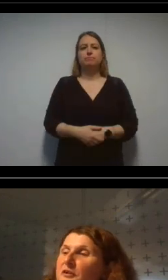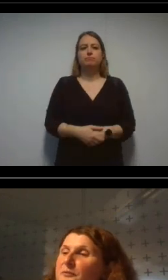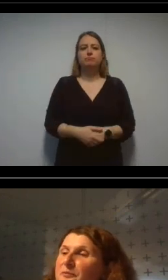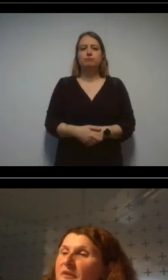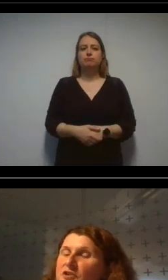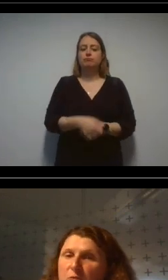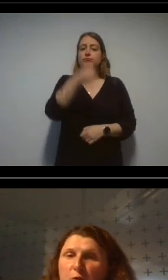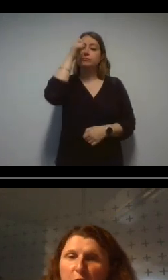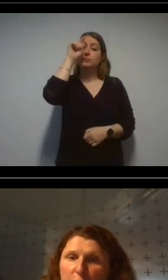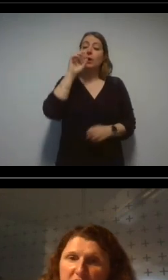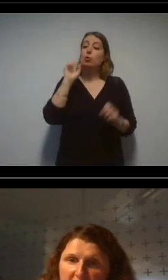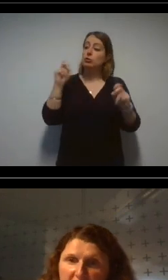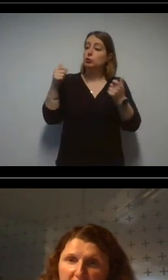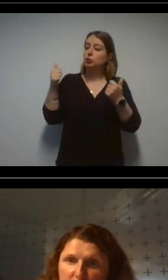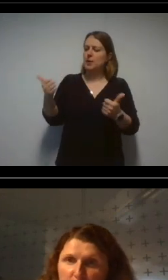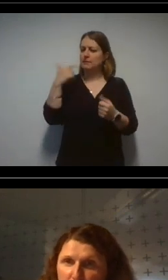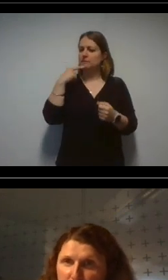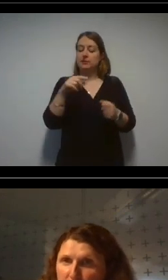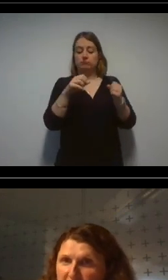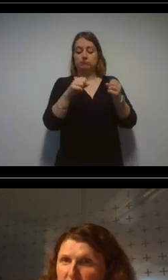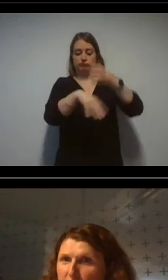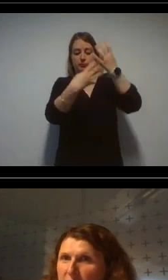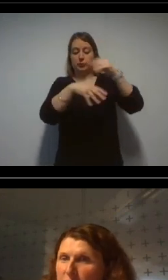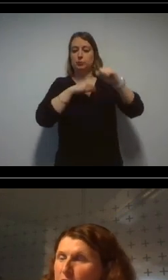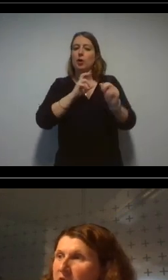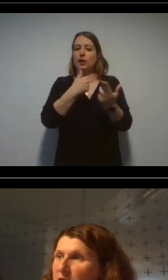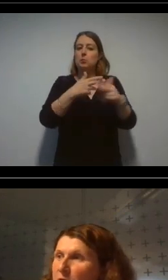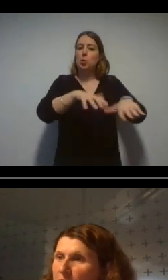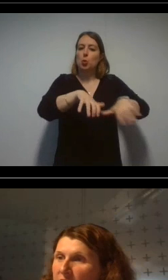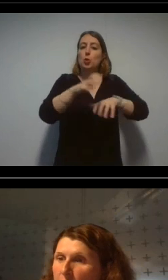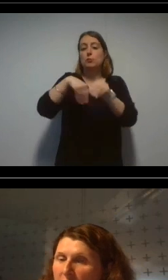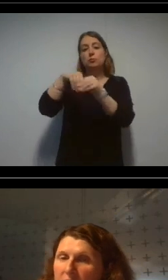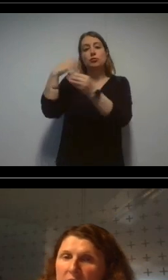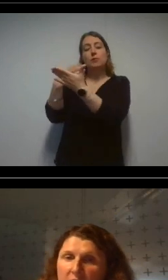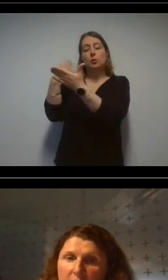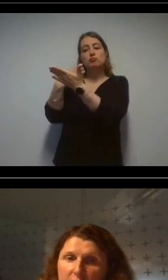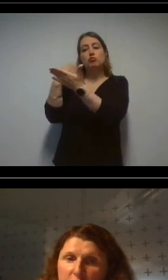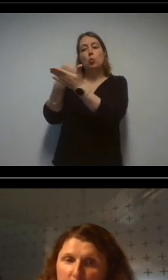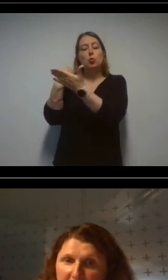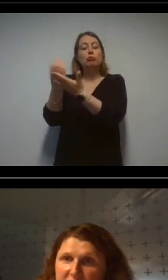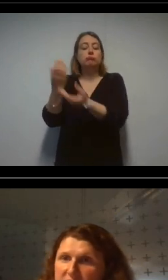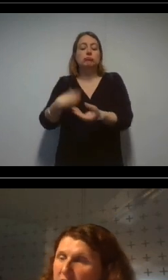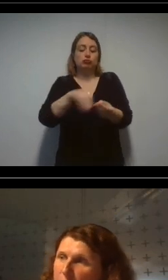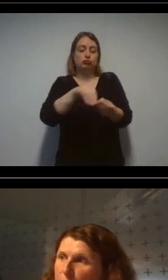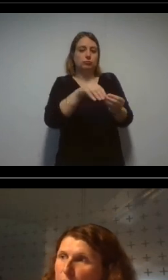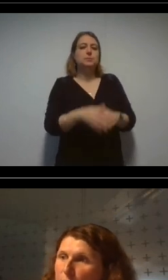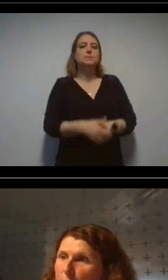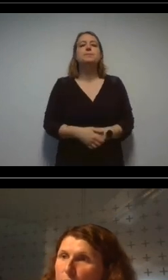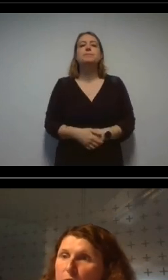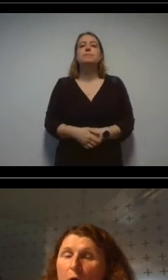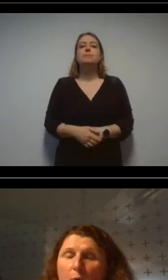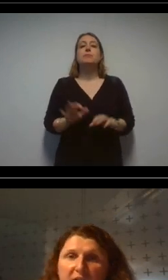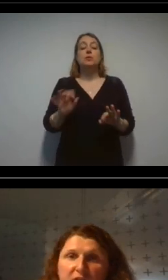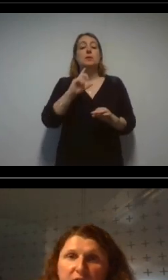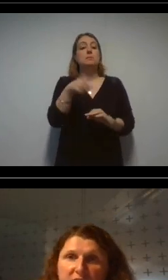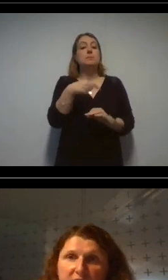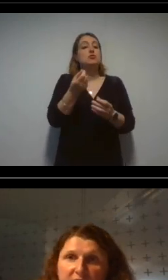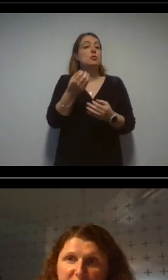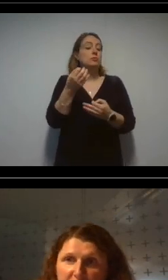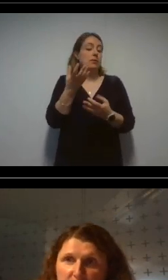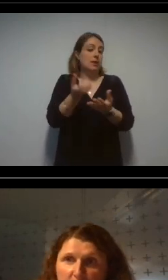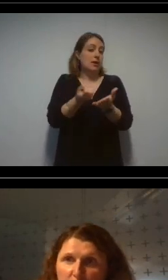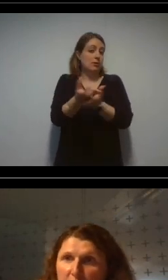si j'ai répondu dans le chat à la question, plus les informations que tu viens de nous donner à l'oral, je précise également que le support qu'on présente,